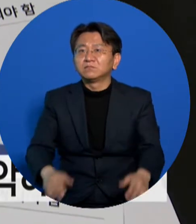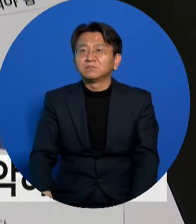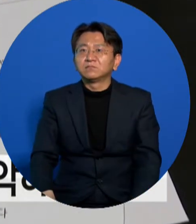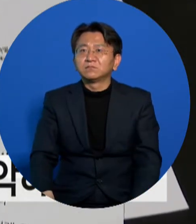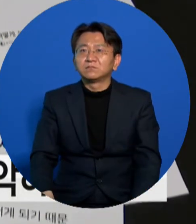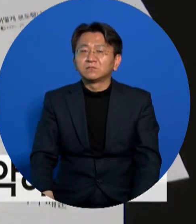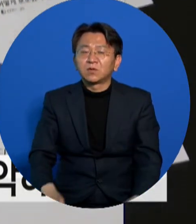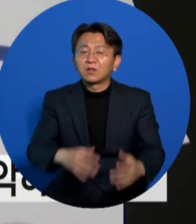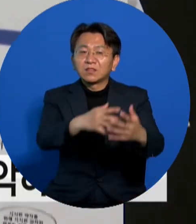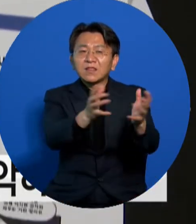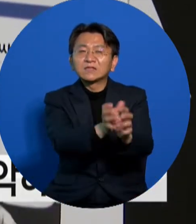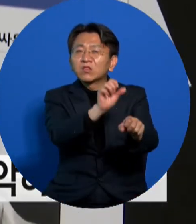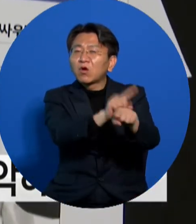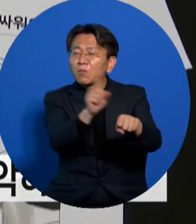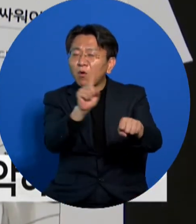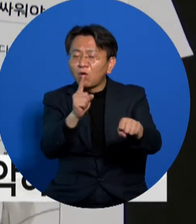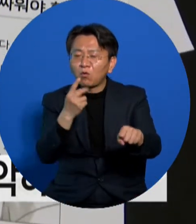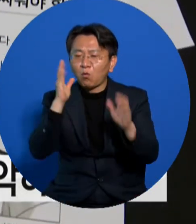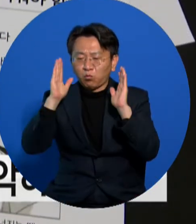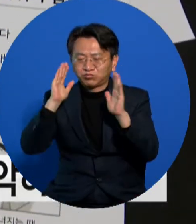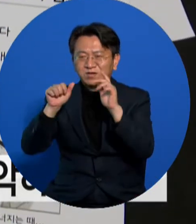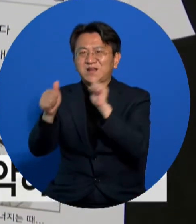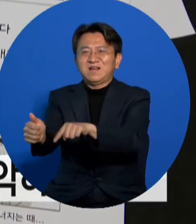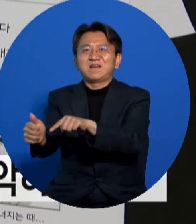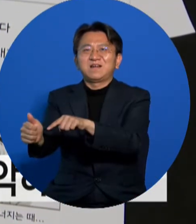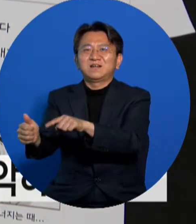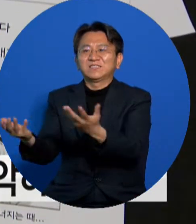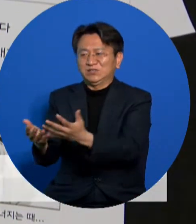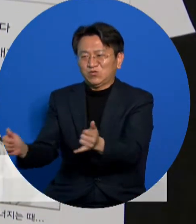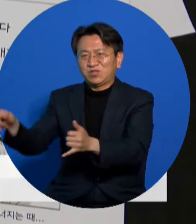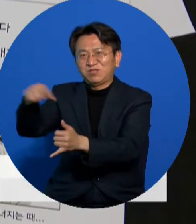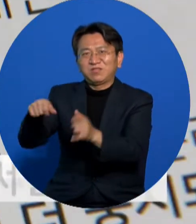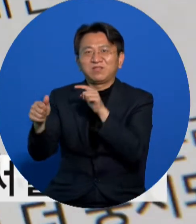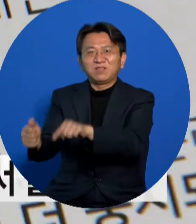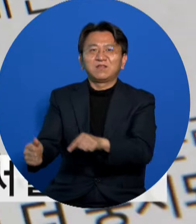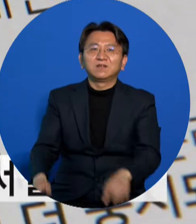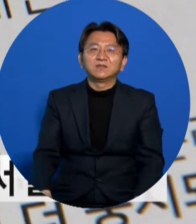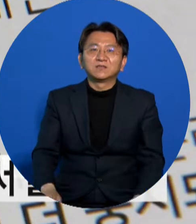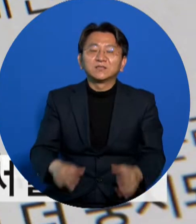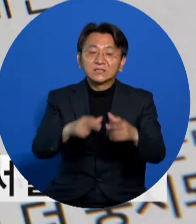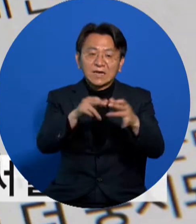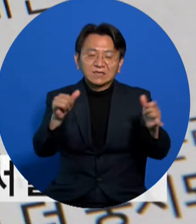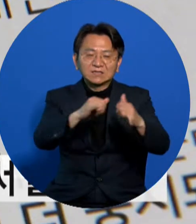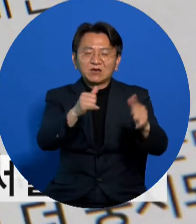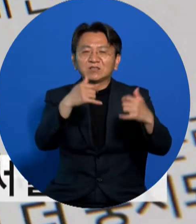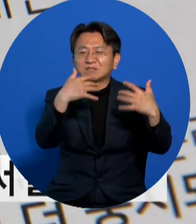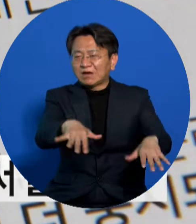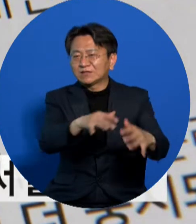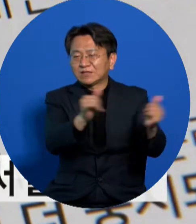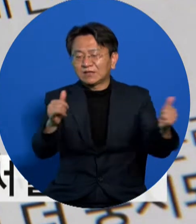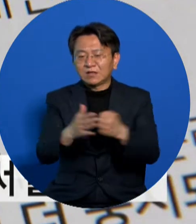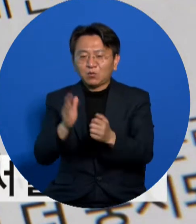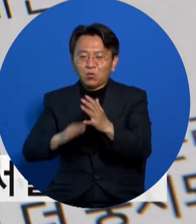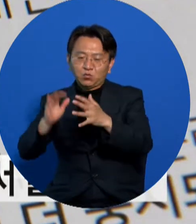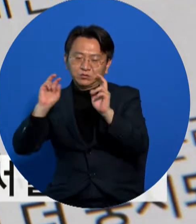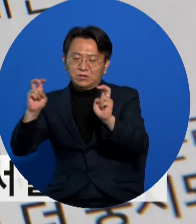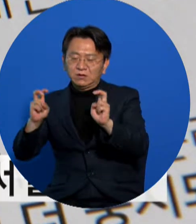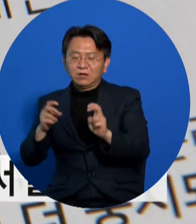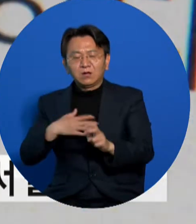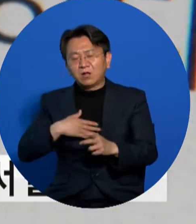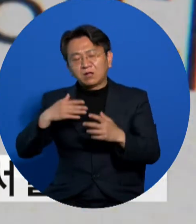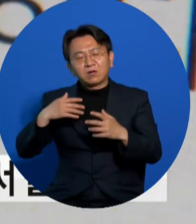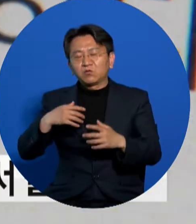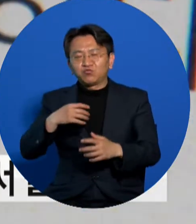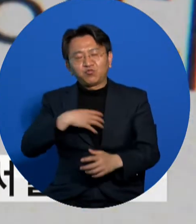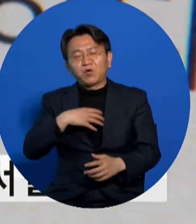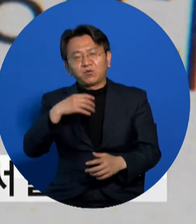어떤 단체인지부터 알자고 강조합니다. 장애인이 사회적 약자란 인식 때문에 공사 측이 여론전에서